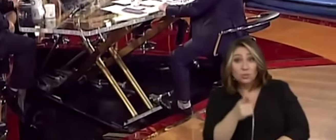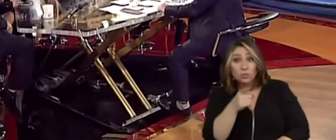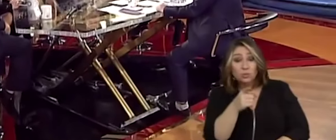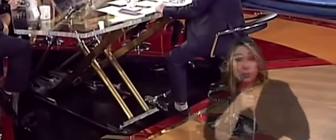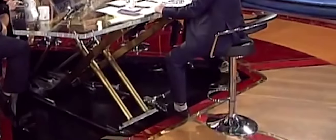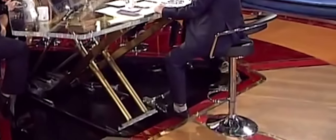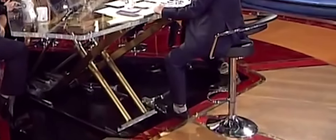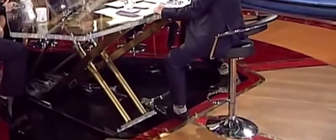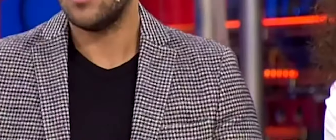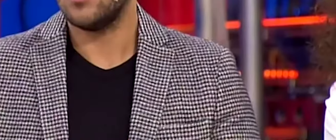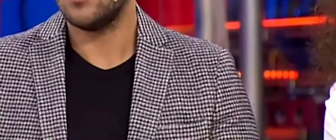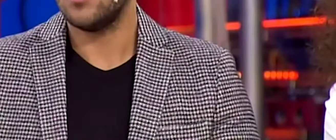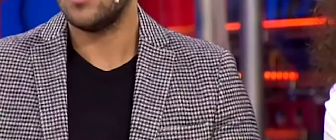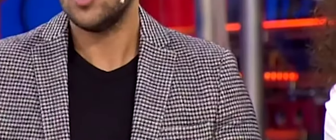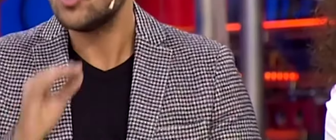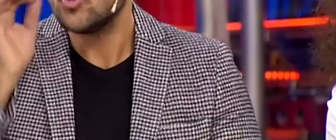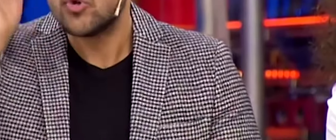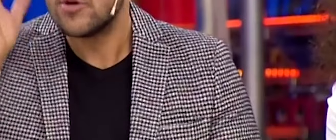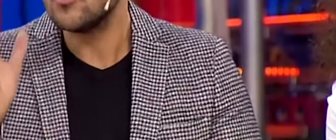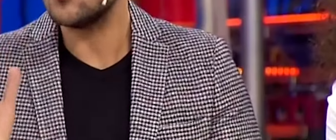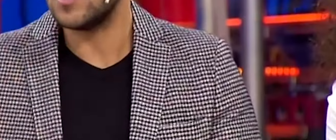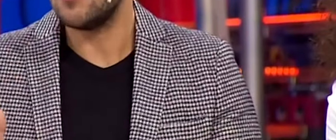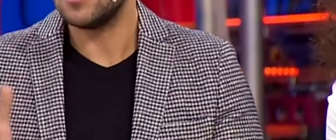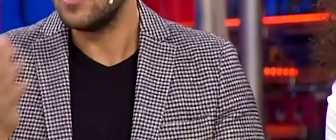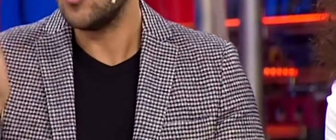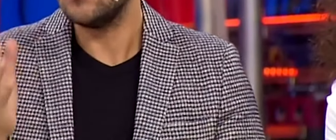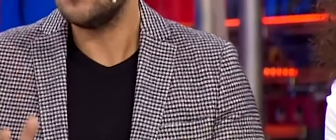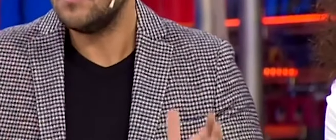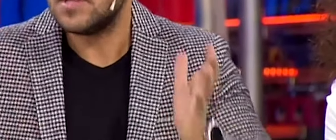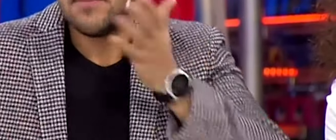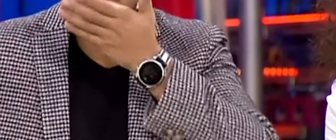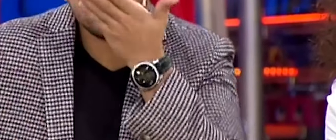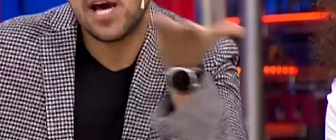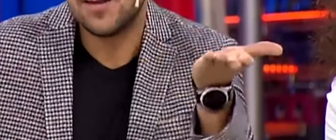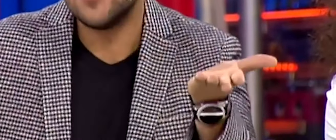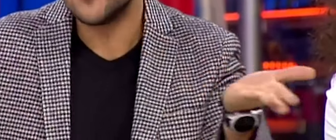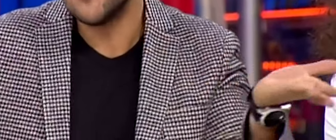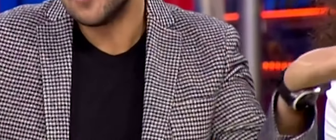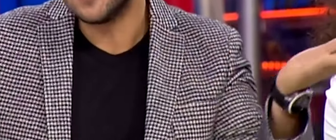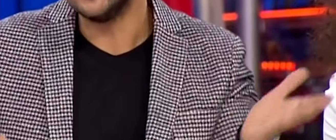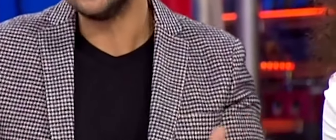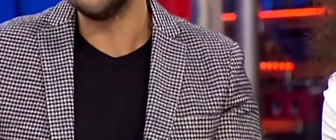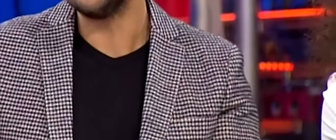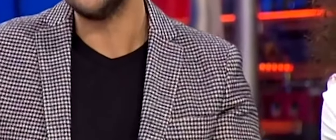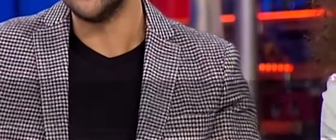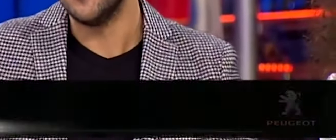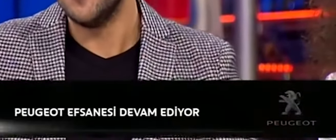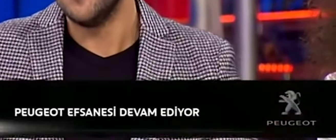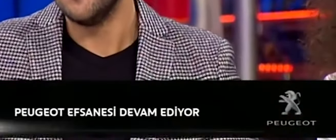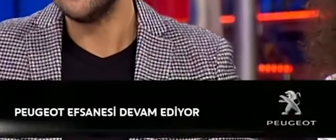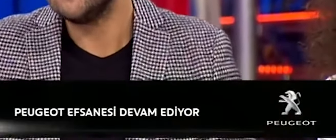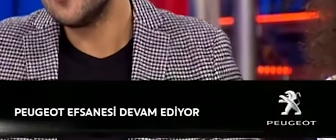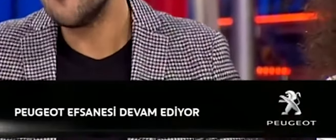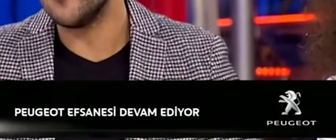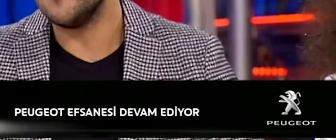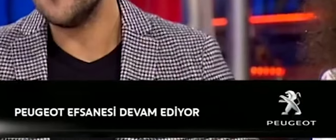musun? Ona fırsat olmuyor. Nasıl ya? Hiç onu düşünemiyorsun bile abi. Yani o, sen bir şeye karar veriyorsun, o 2 saniye içinde bir şey oluyor.